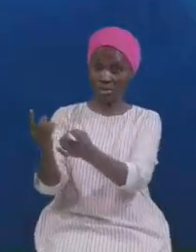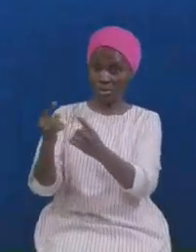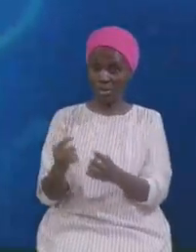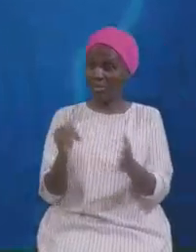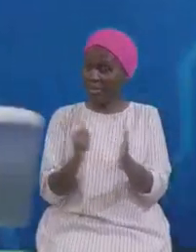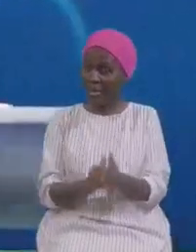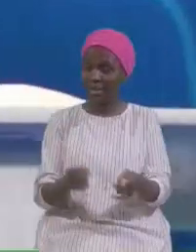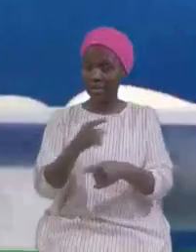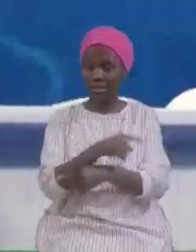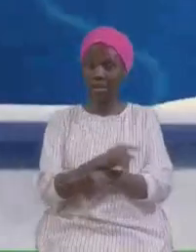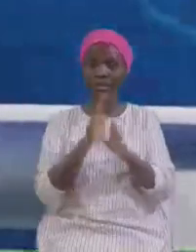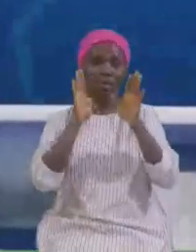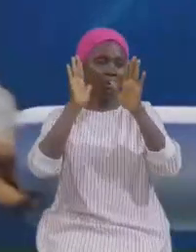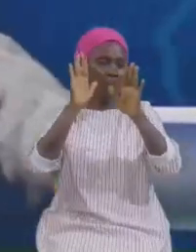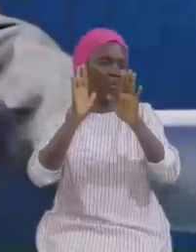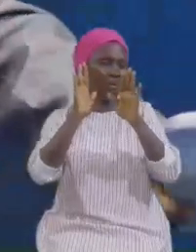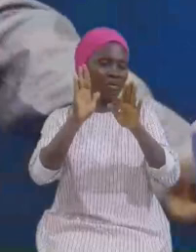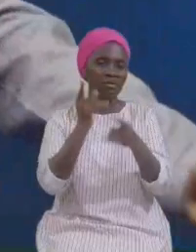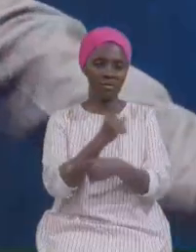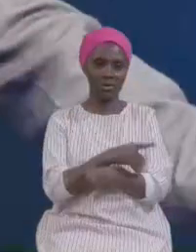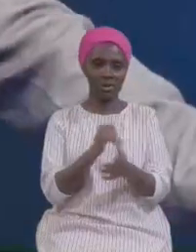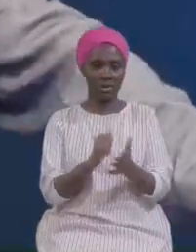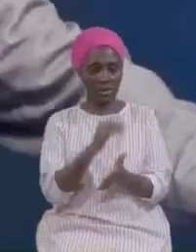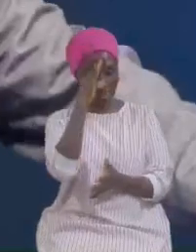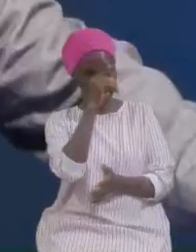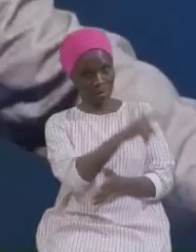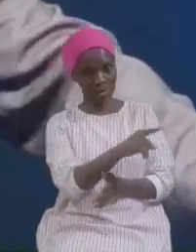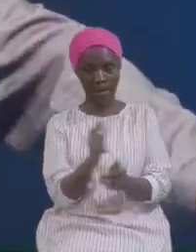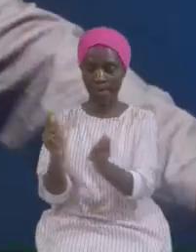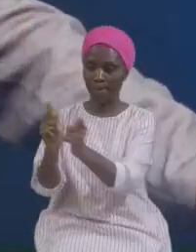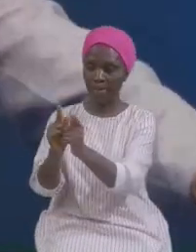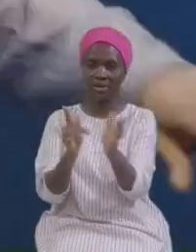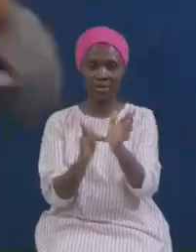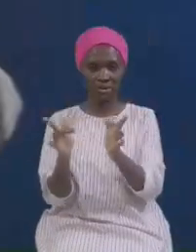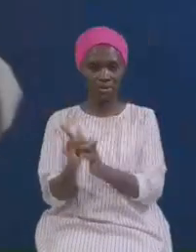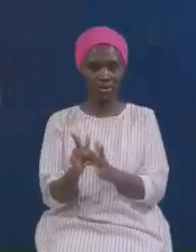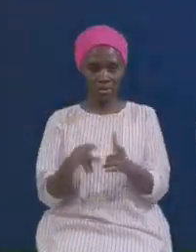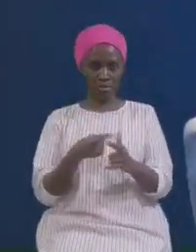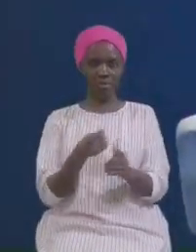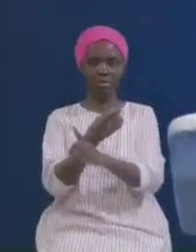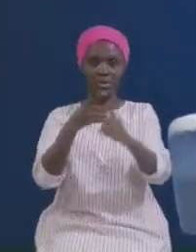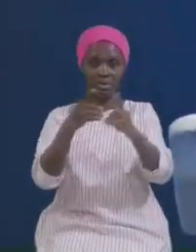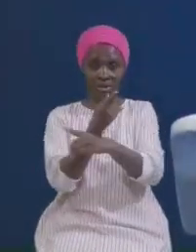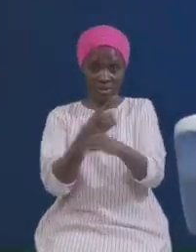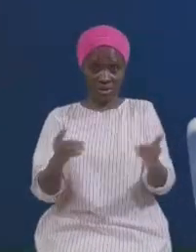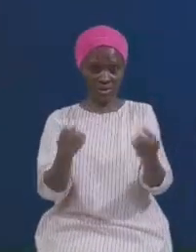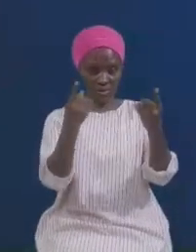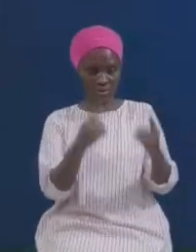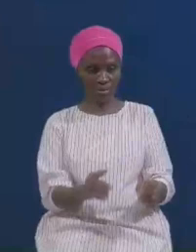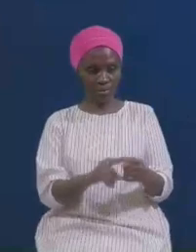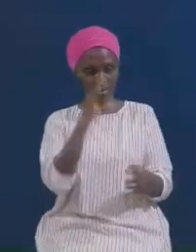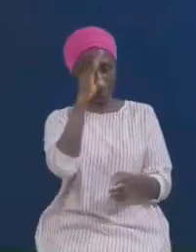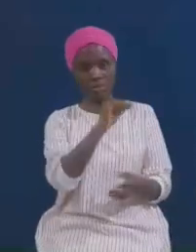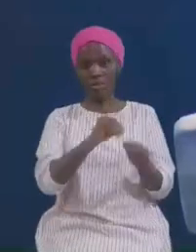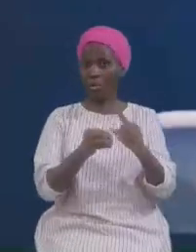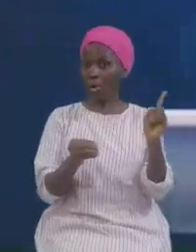jour merveilleux, il a rencontré Jésus. La délivrance est venue dans sa vie. Premièrement,